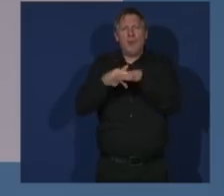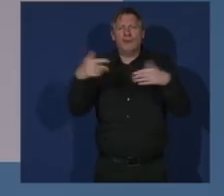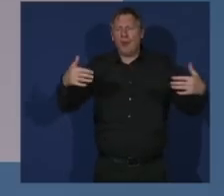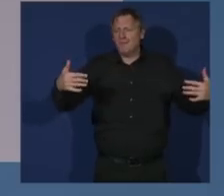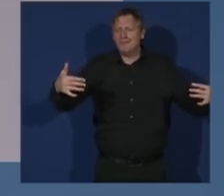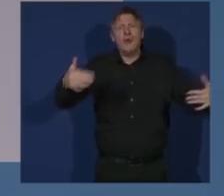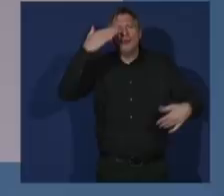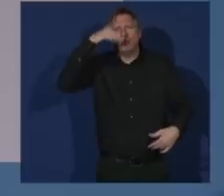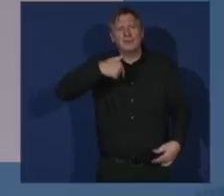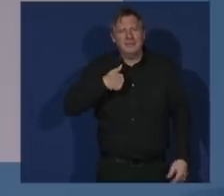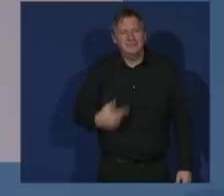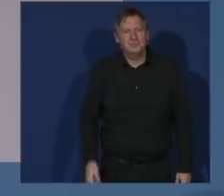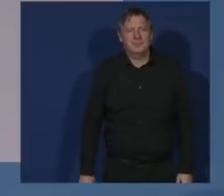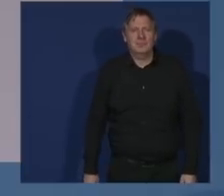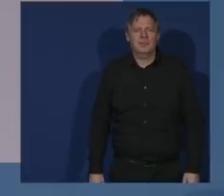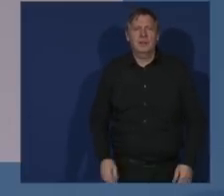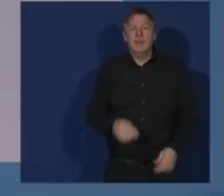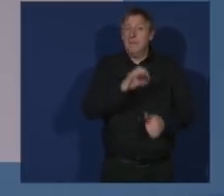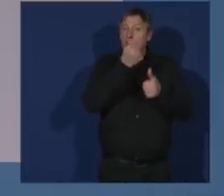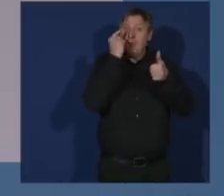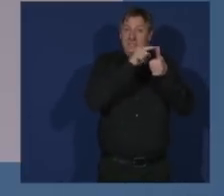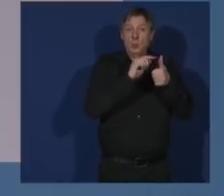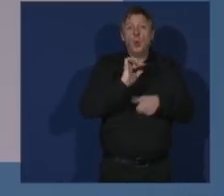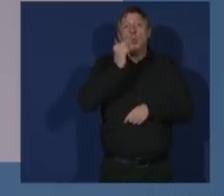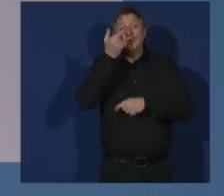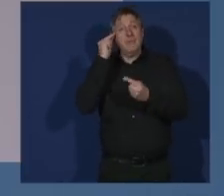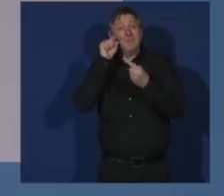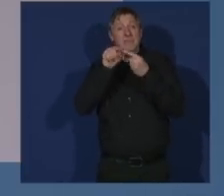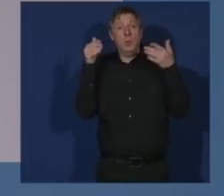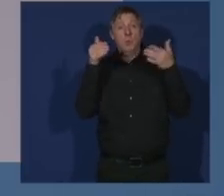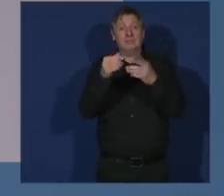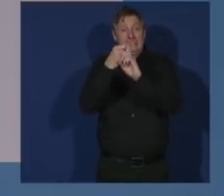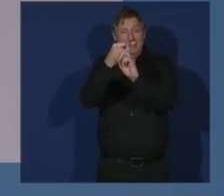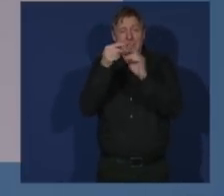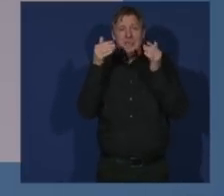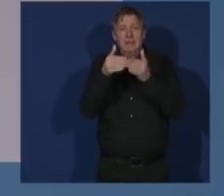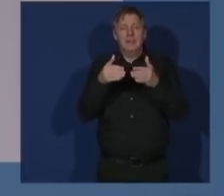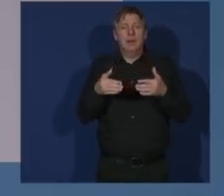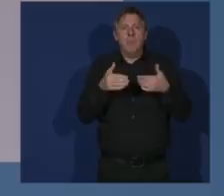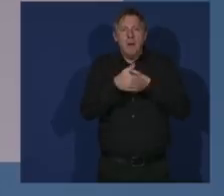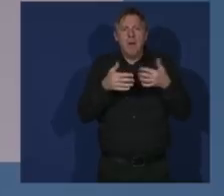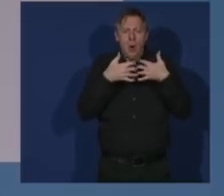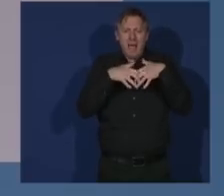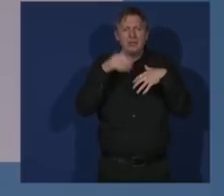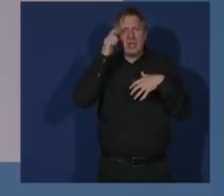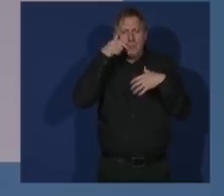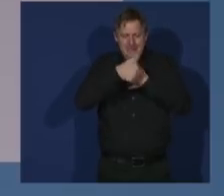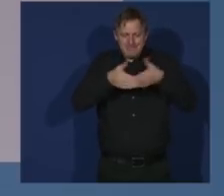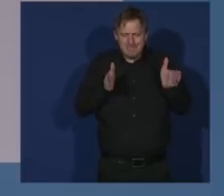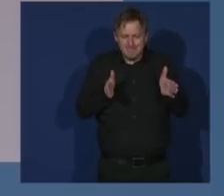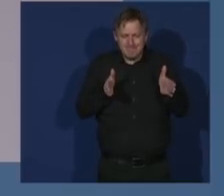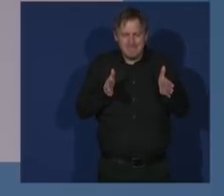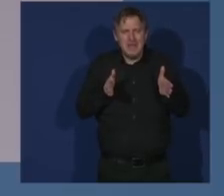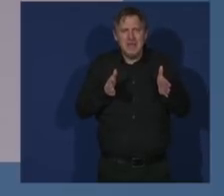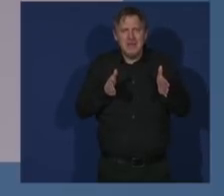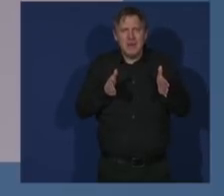Vous l'avez compris, la deuxième mission que je me fixe, au fond, c'est de faire sortir la République en marche d'elle-même. C'est d'aller partout où la